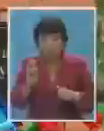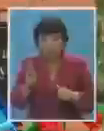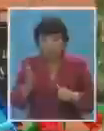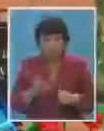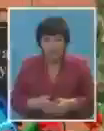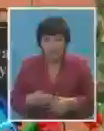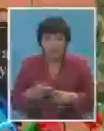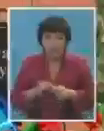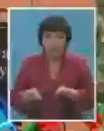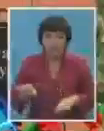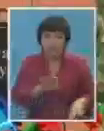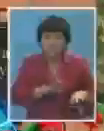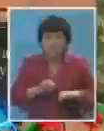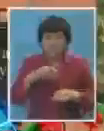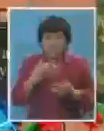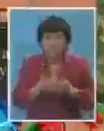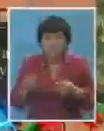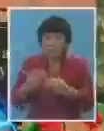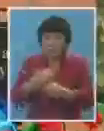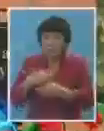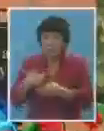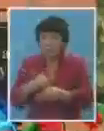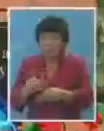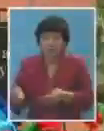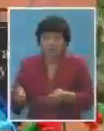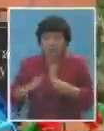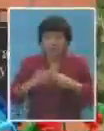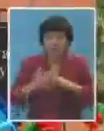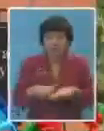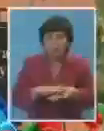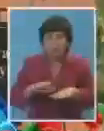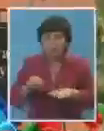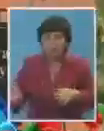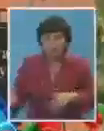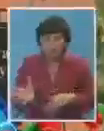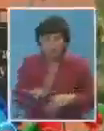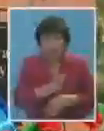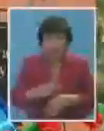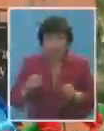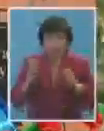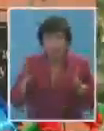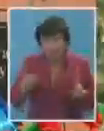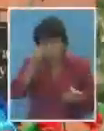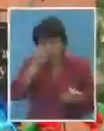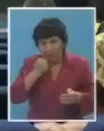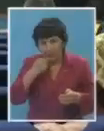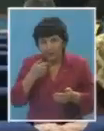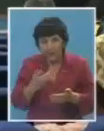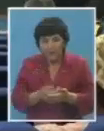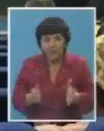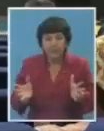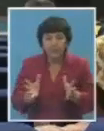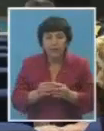Осы шараны ұйымдастырған кісілерге де, келген қонақтарға да, ауыл тұрғындарына да, бәріне де көптен көп рахмет енді.